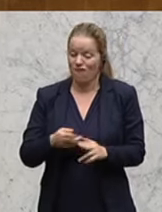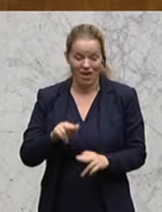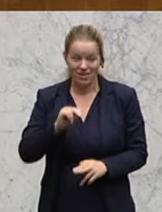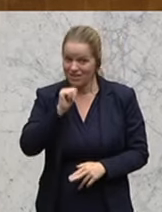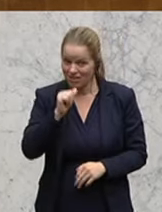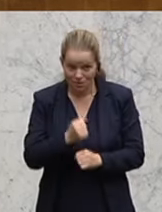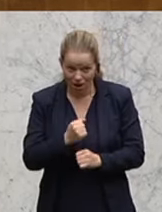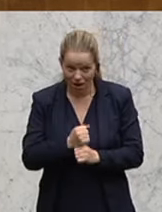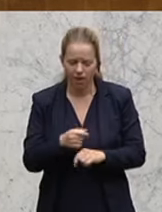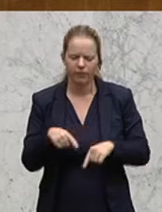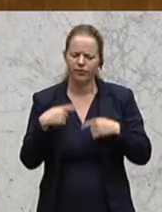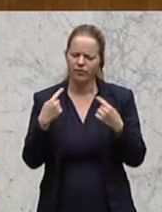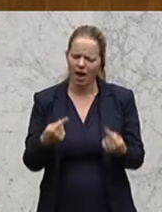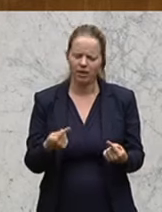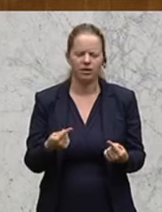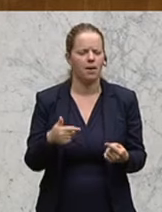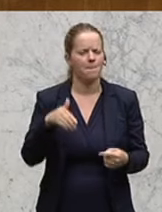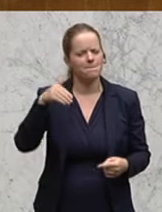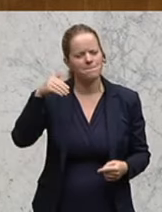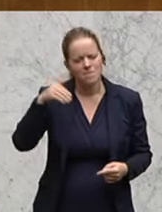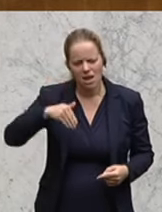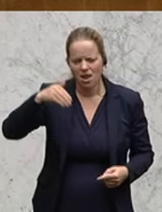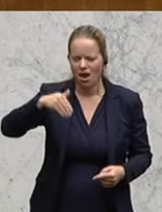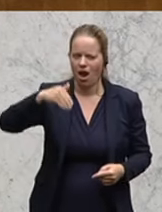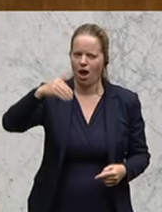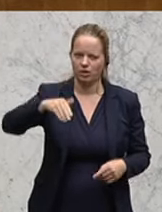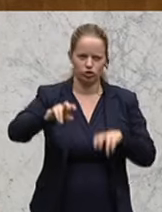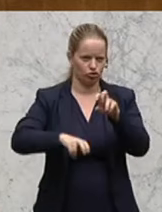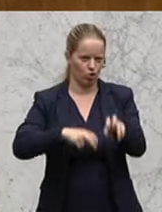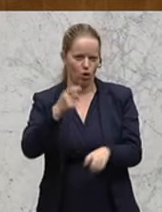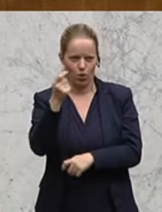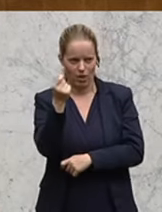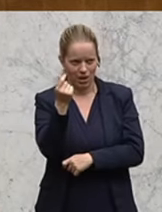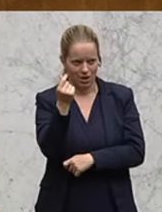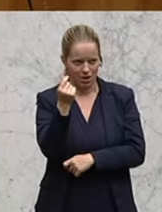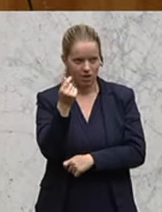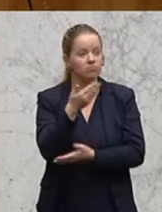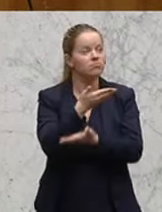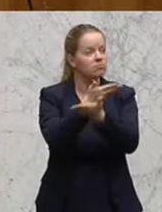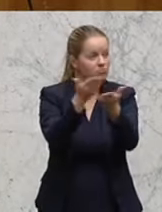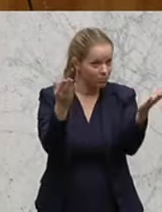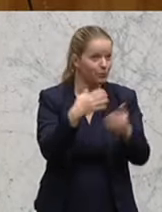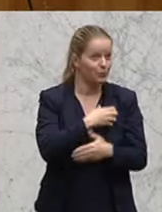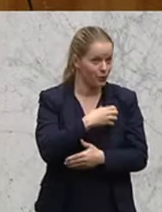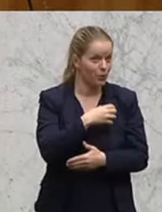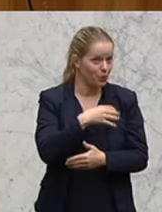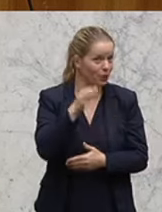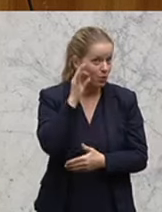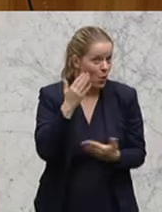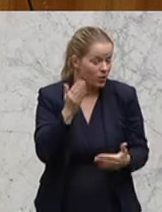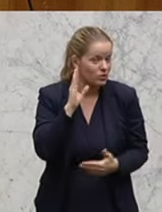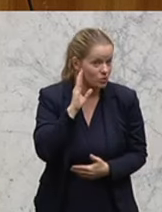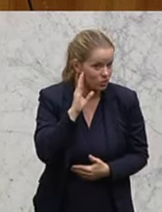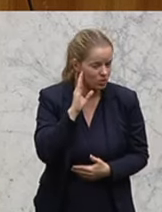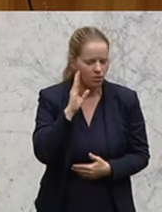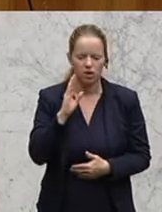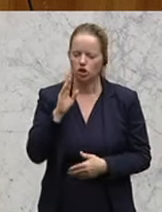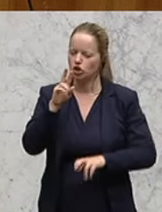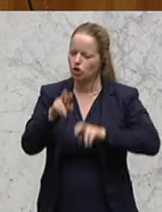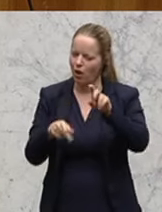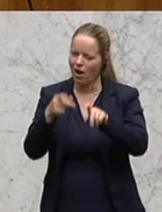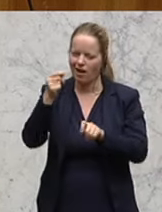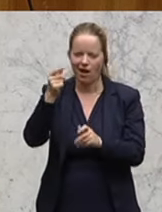werden sie Milliarden an Steuergeldern, an ihrem Geld, liebe Bürgerinnen und Bürger, die Sie heute zuhören, dann werden sie Milliarden an Steuergeld